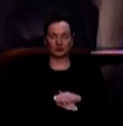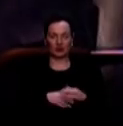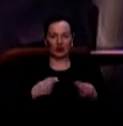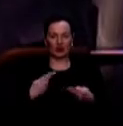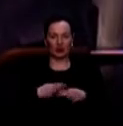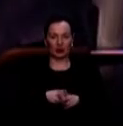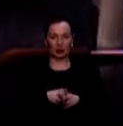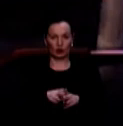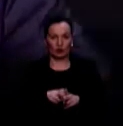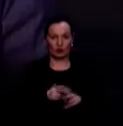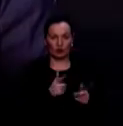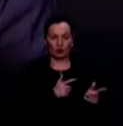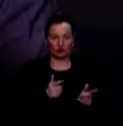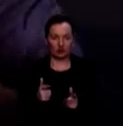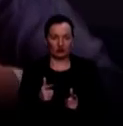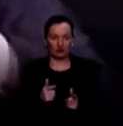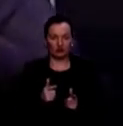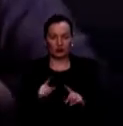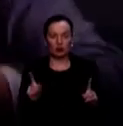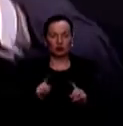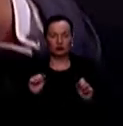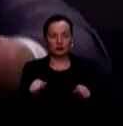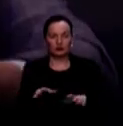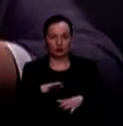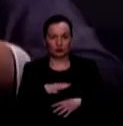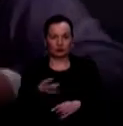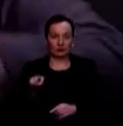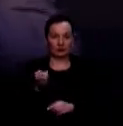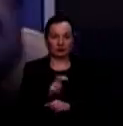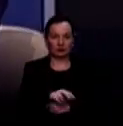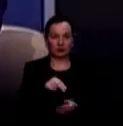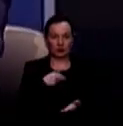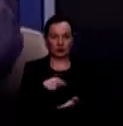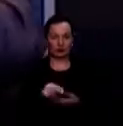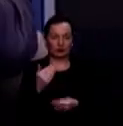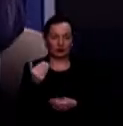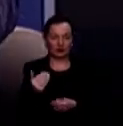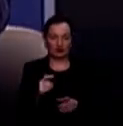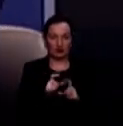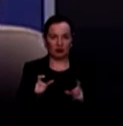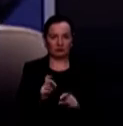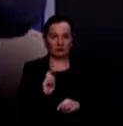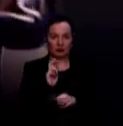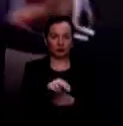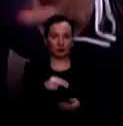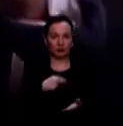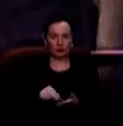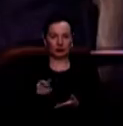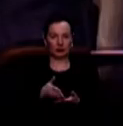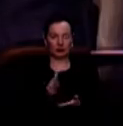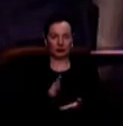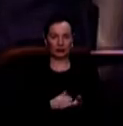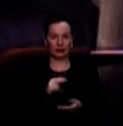техніку готову. Щоб можна було купити. Щоб можна було прийти, купити. Знаєте, ви як в магазин приходите, ви купуєте хліб там чи